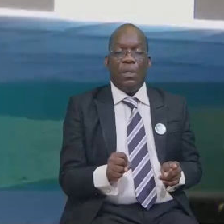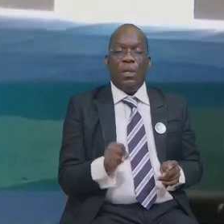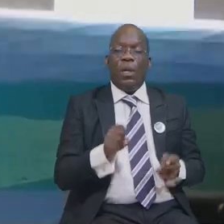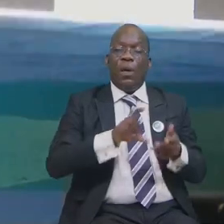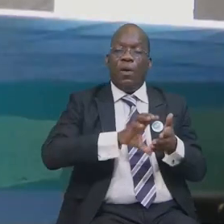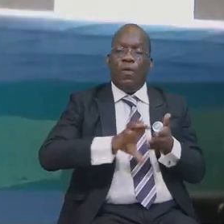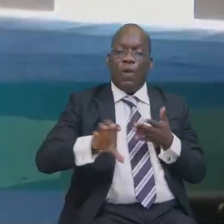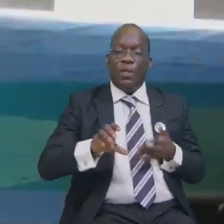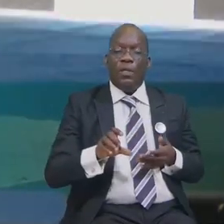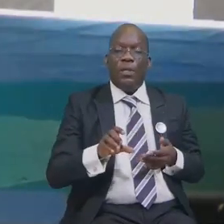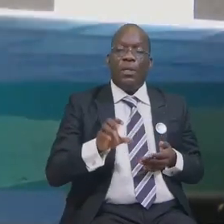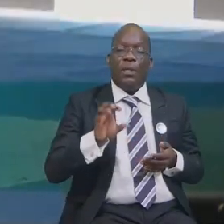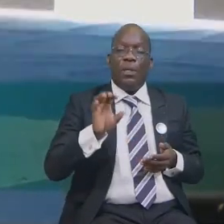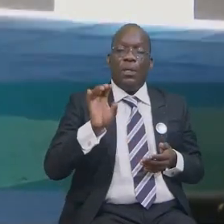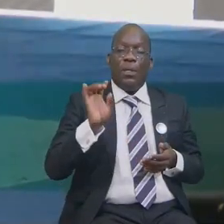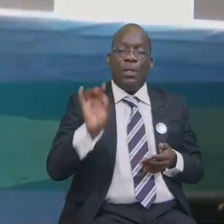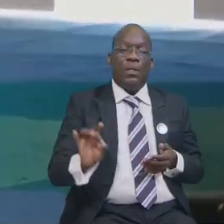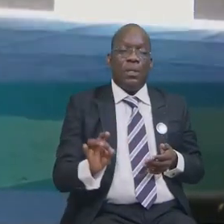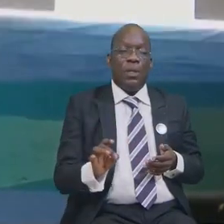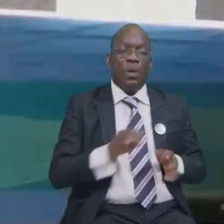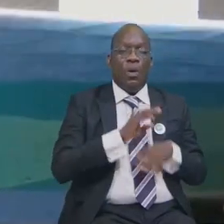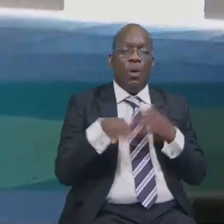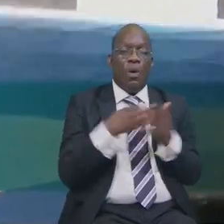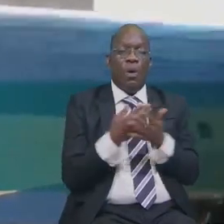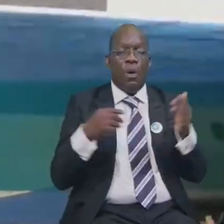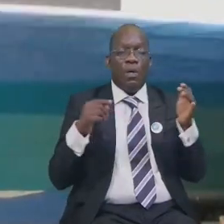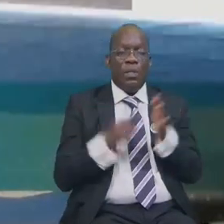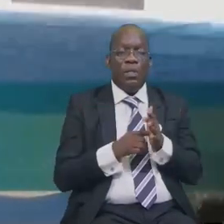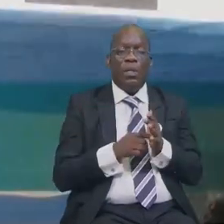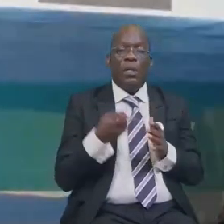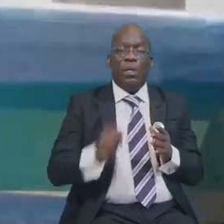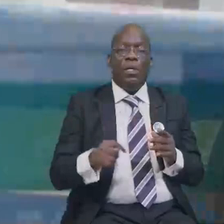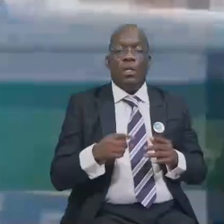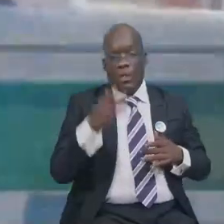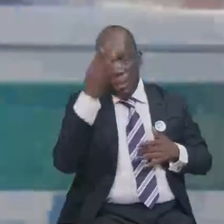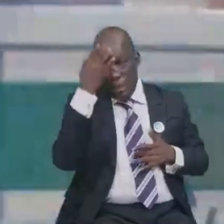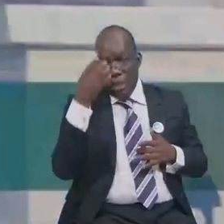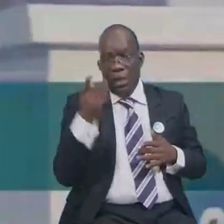verset 8, tout cela ne sera, les pestes, les